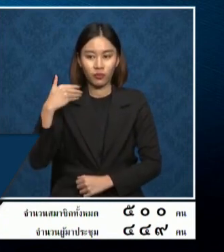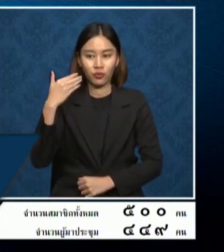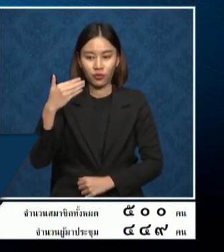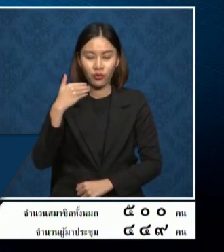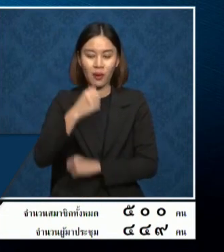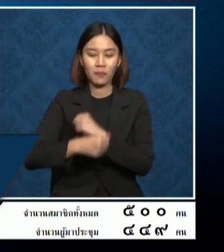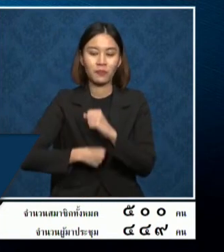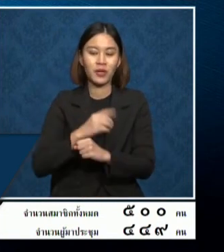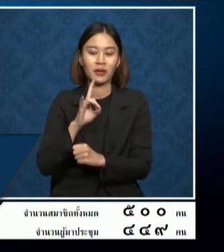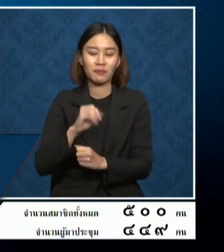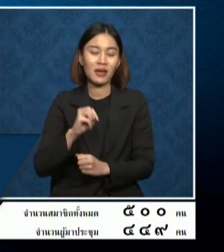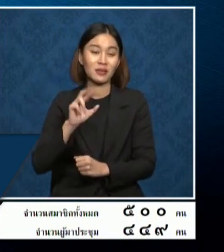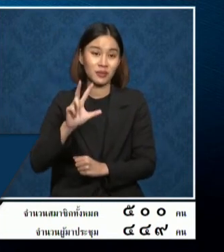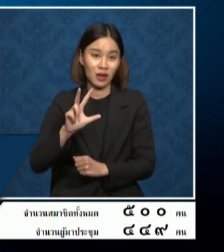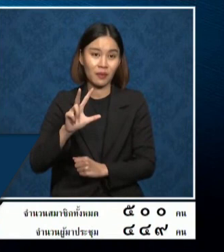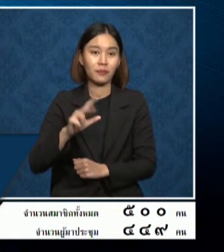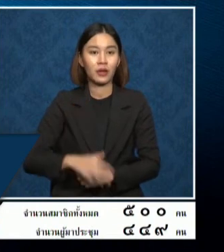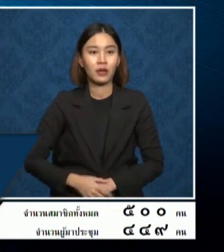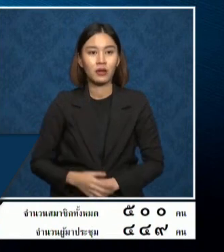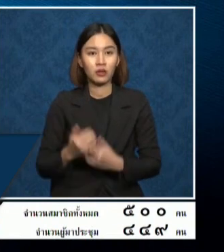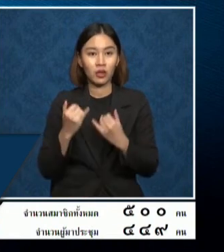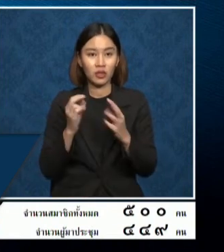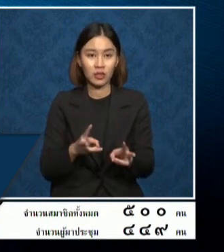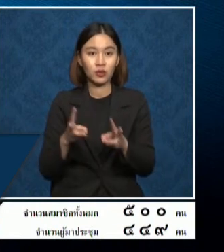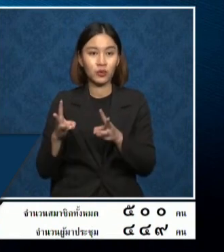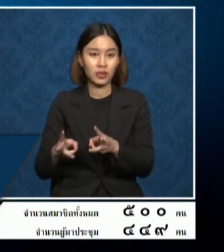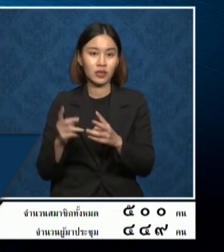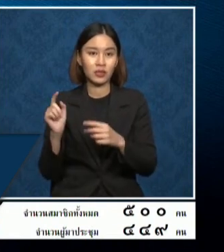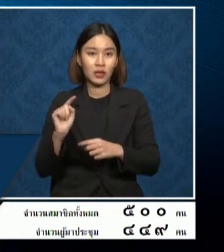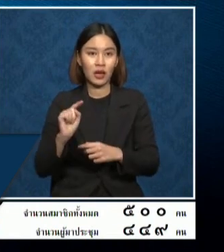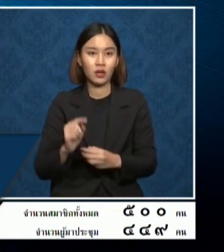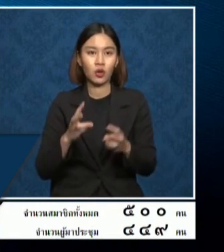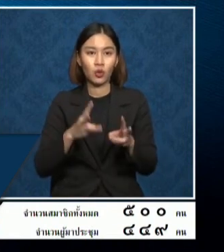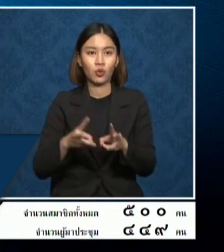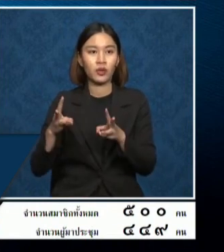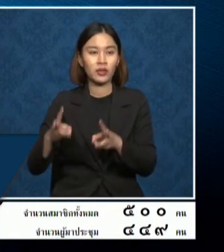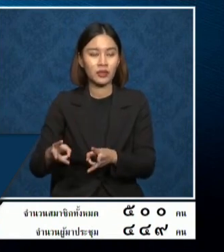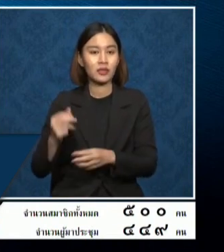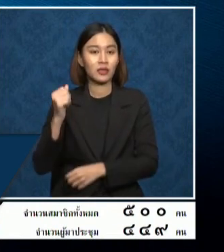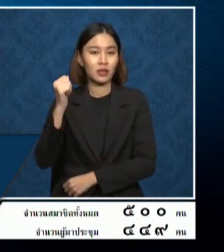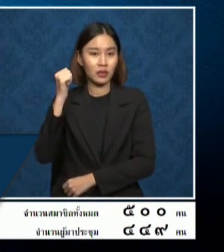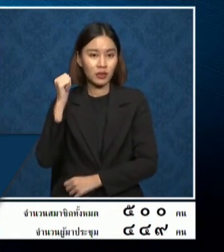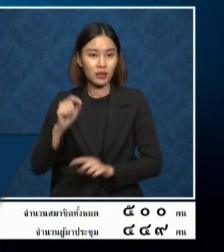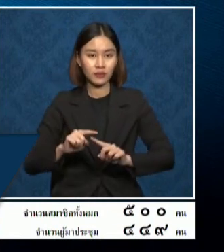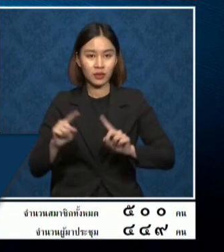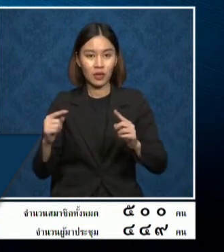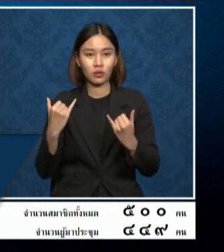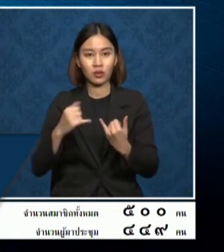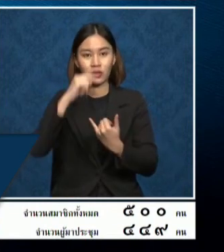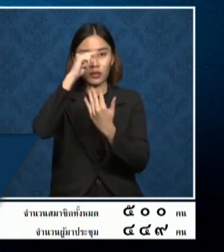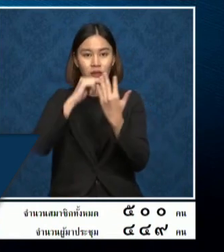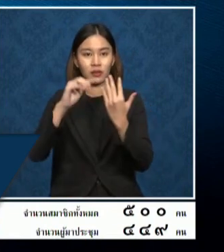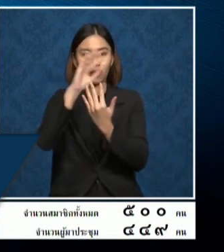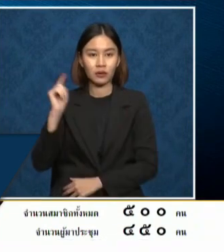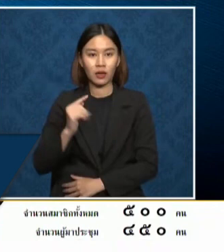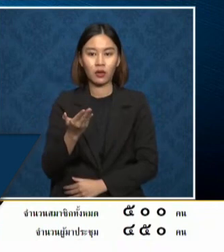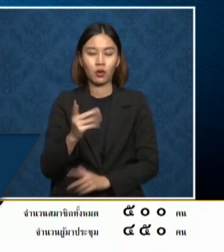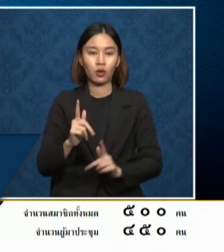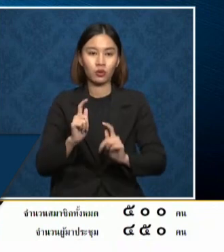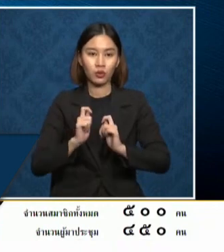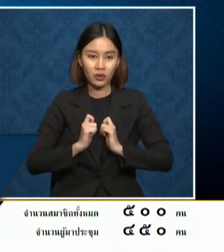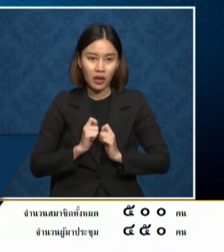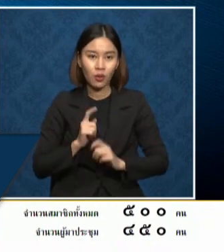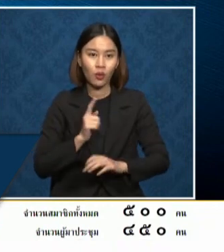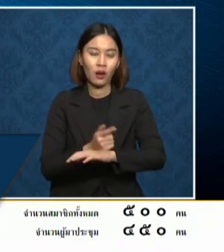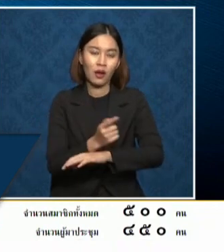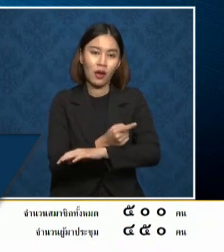83ปีค่ะท่านประธานเรายังใช้วิธีการรูปแบบแบบเดิมเค่ะทั้งๆที่ประเทศไทยเราเนี่ยพัฒนาไปไหนค่ะใช้